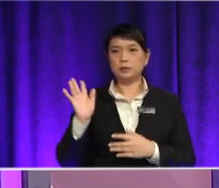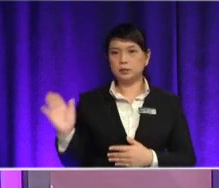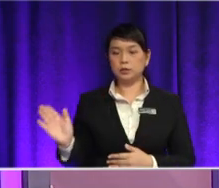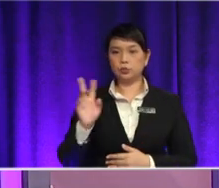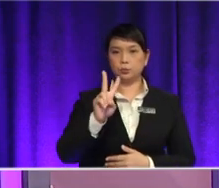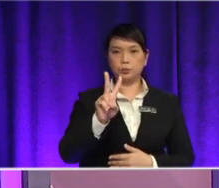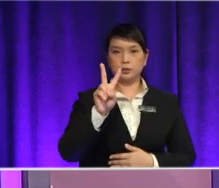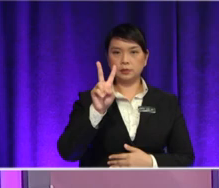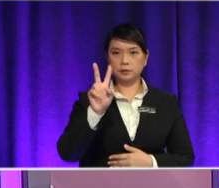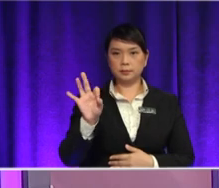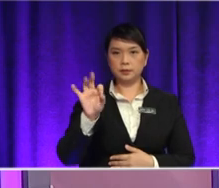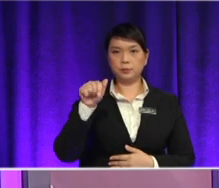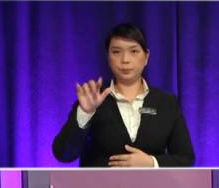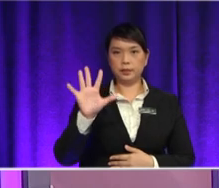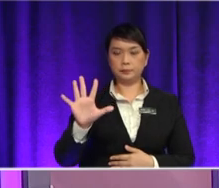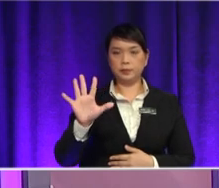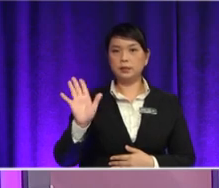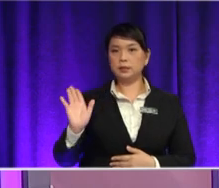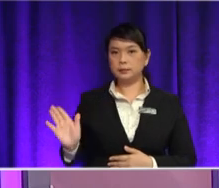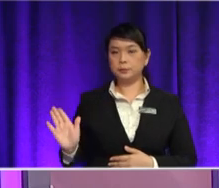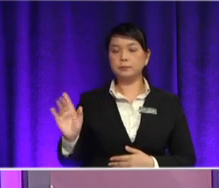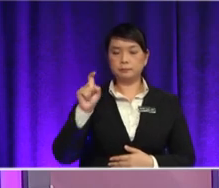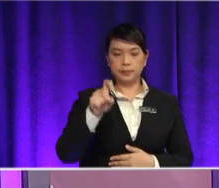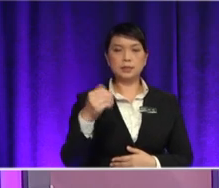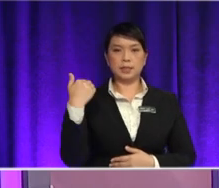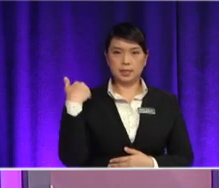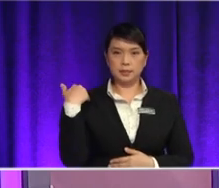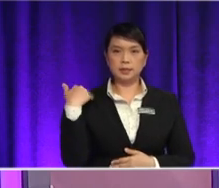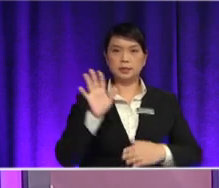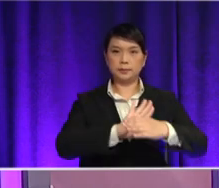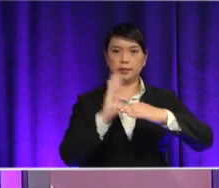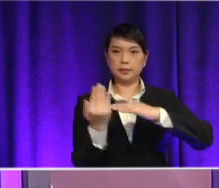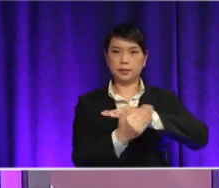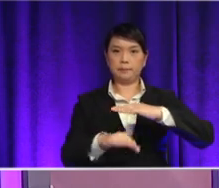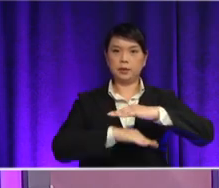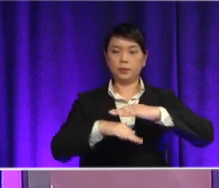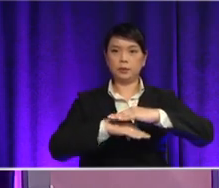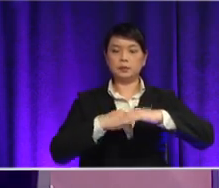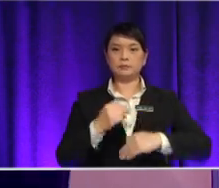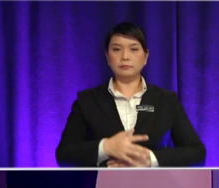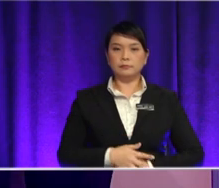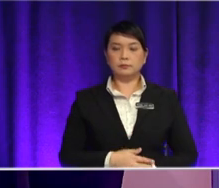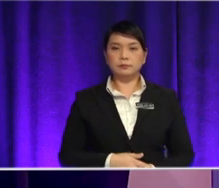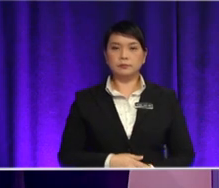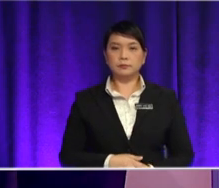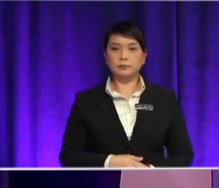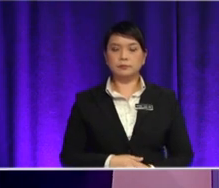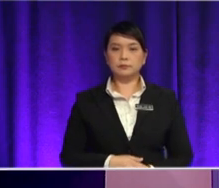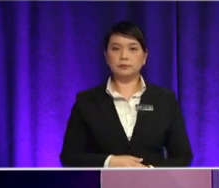29.5, di sini mesti ada nilai sempadan bawah yang akan datang. So, sempadan bawahnya adalah